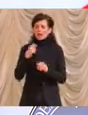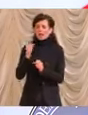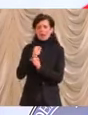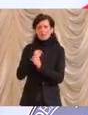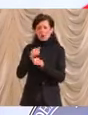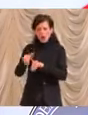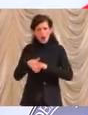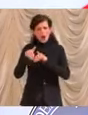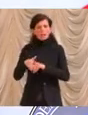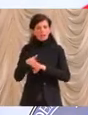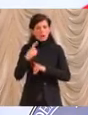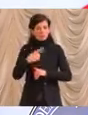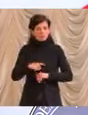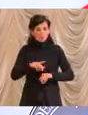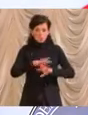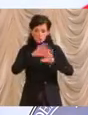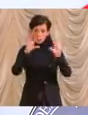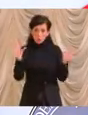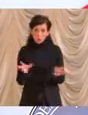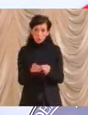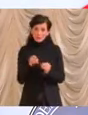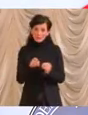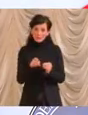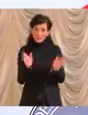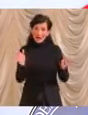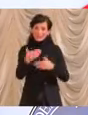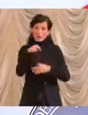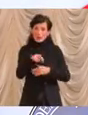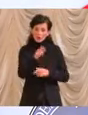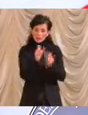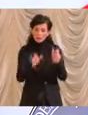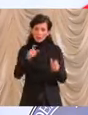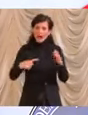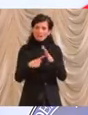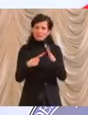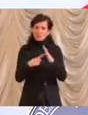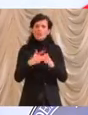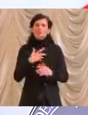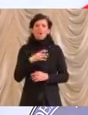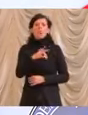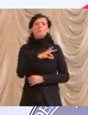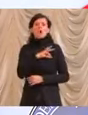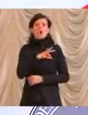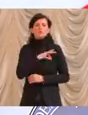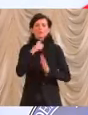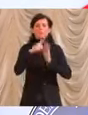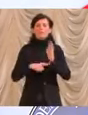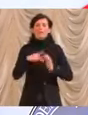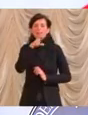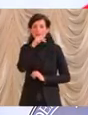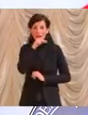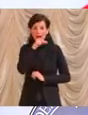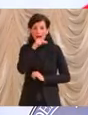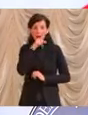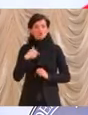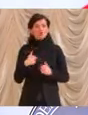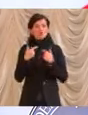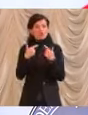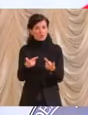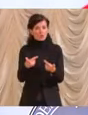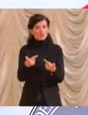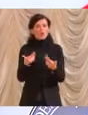spettacolo. Ecco, tutti questi hanno diritto a un bonus riferito al mese di marzo. Stiamo facendo di tutto